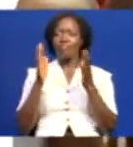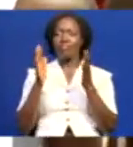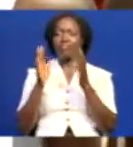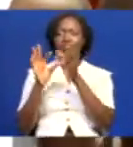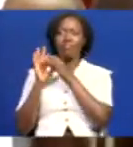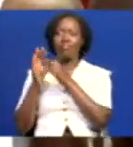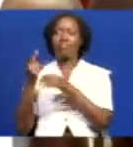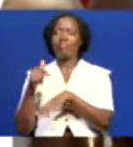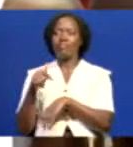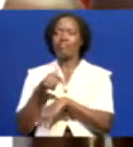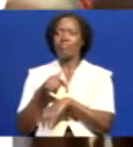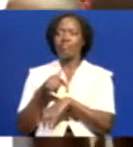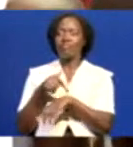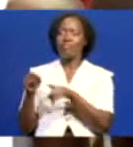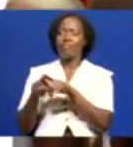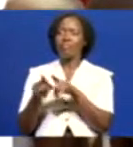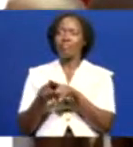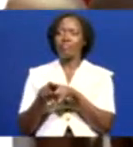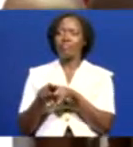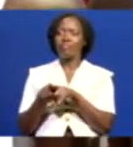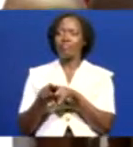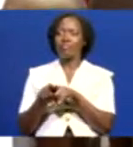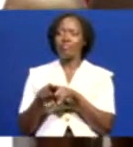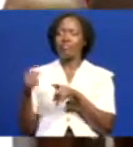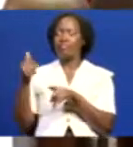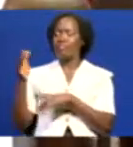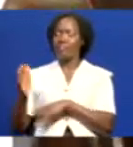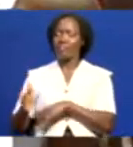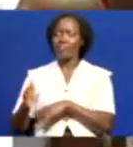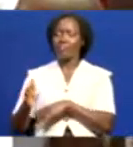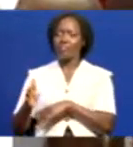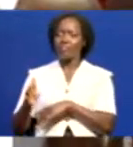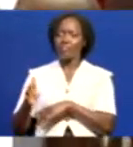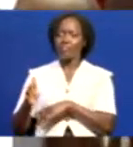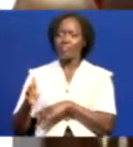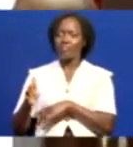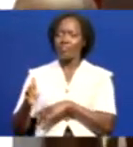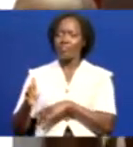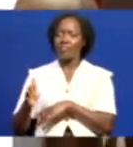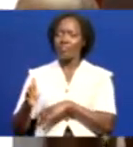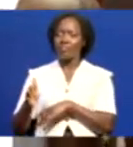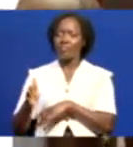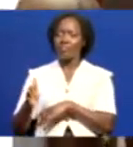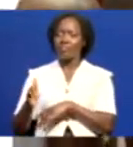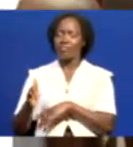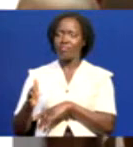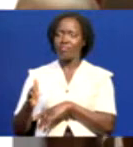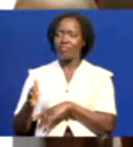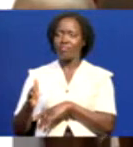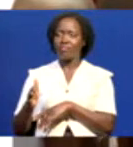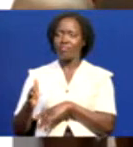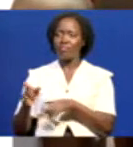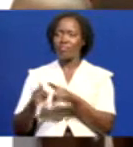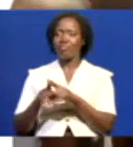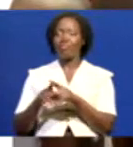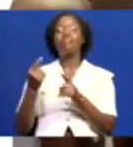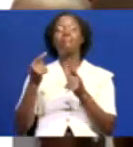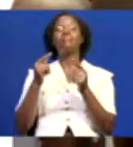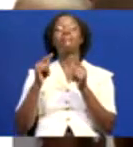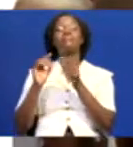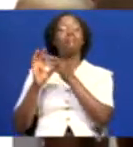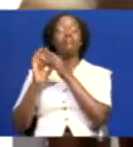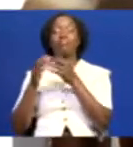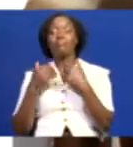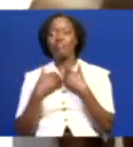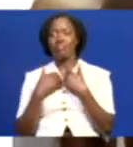culture ya maa, na pia sisi tukiwa upande wa Marsabit tukiwa Real ni kama tuko na mila moja ambayo ni